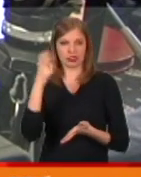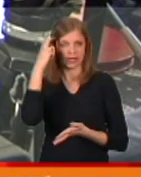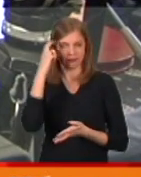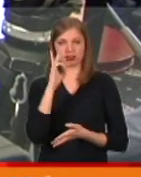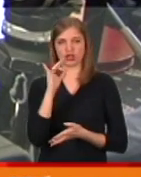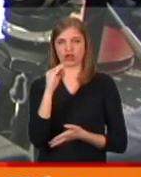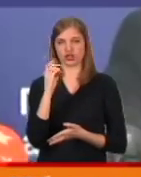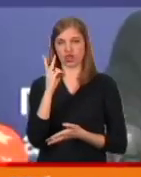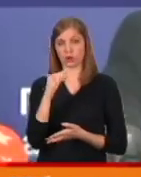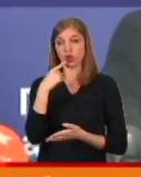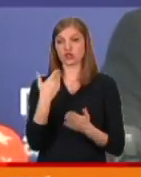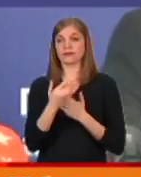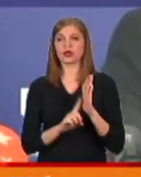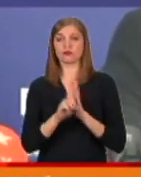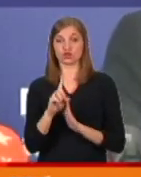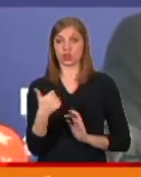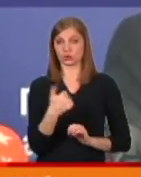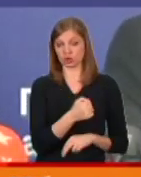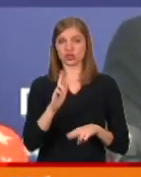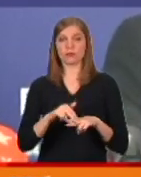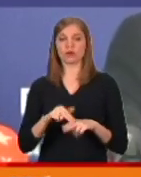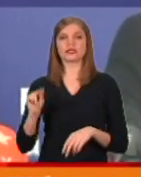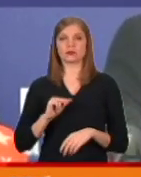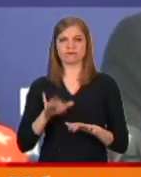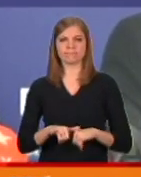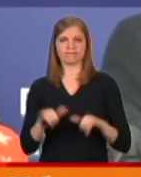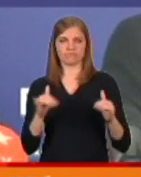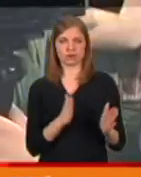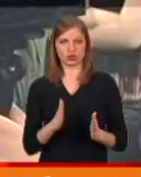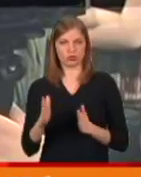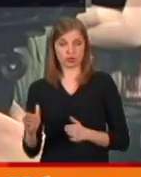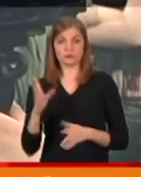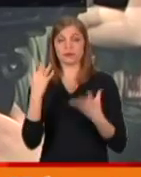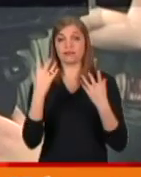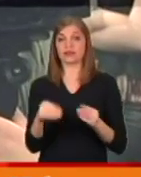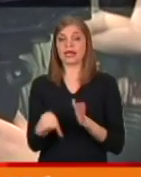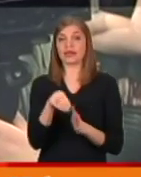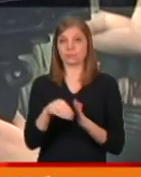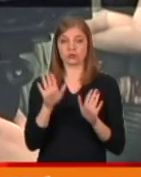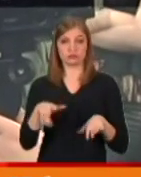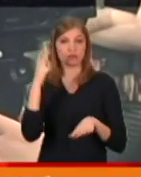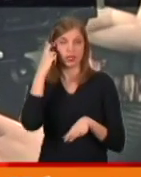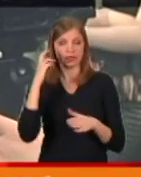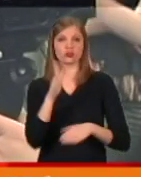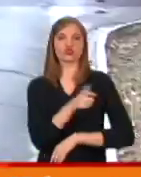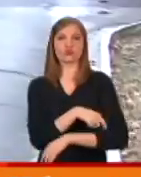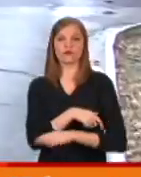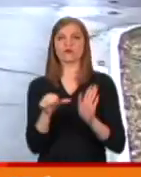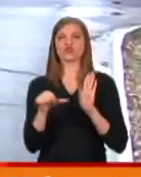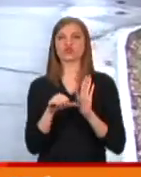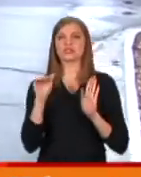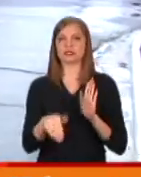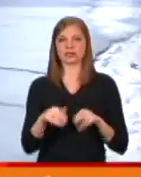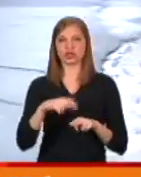Андрій Крищенко. Каже, від початку тижня поліція працює у посиленому режимі. У день виборів у Києві чергуватимуть 6